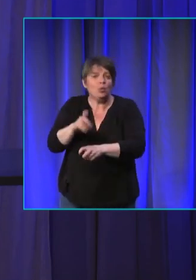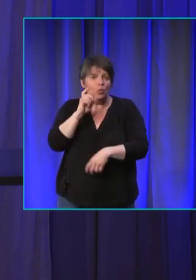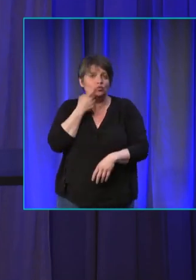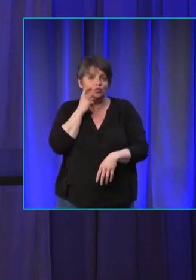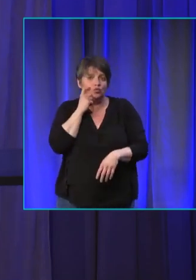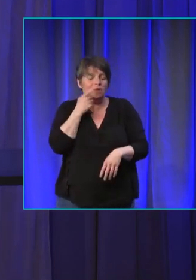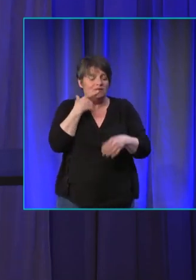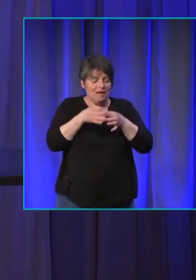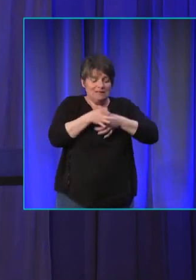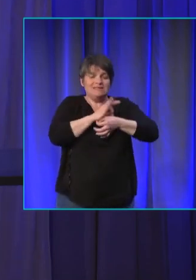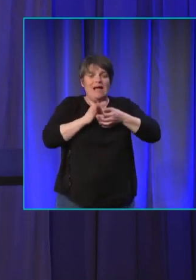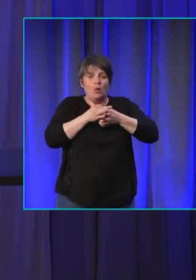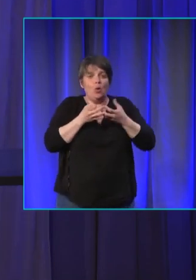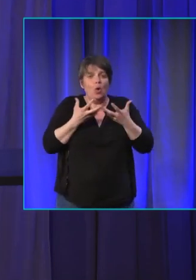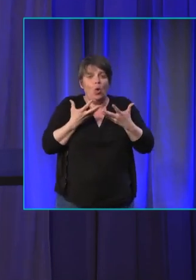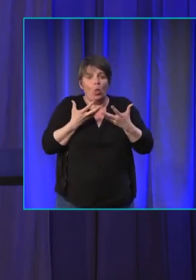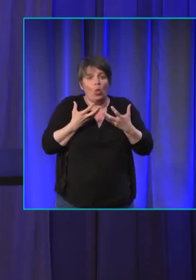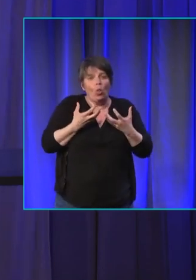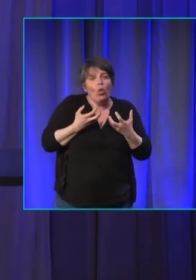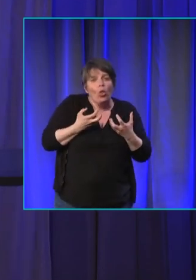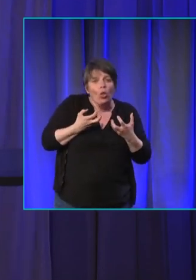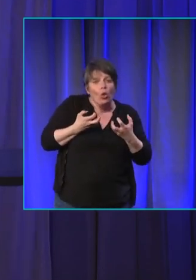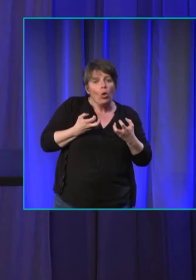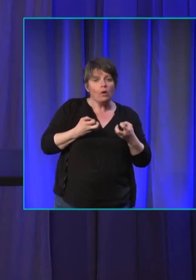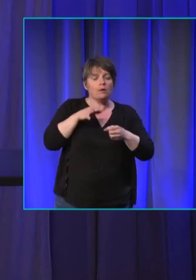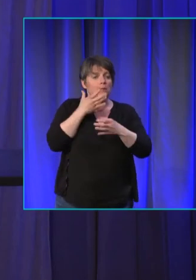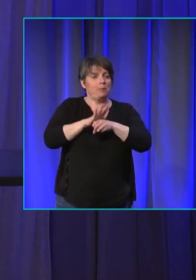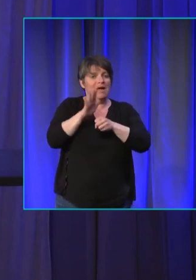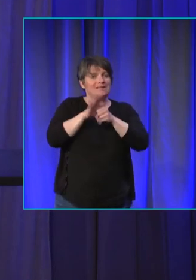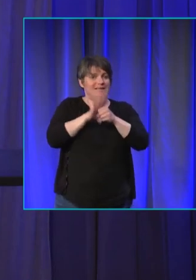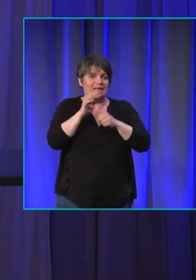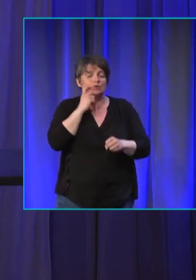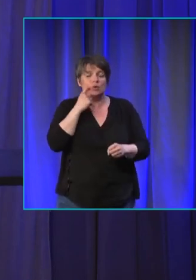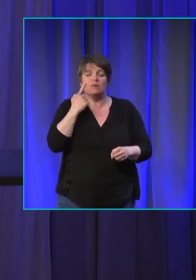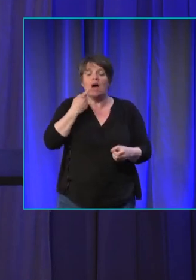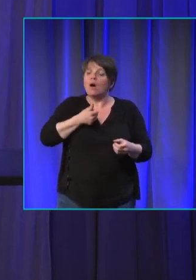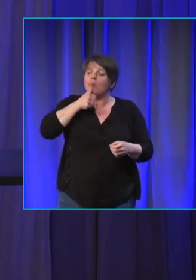de déshydratation et donc de contre-performance. Donc, attention aux boissons sucrées aussi